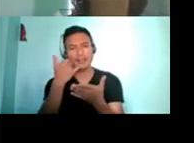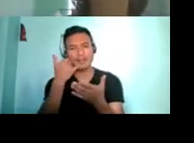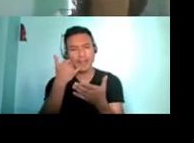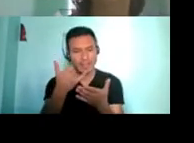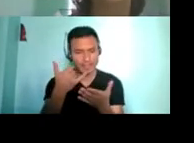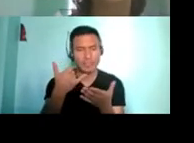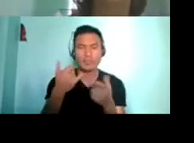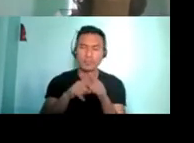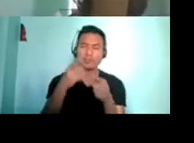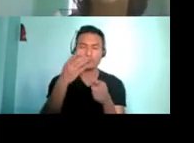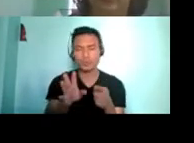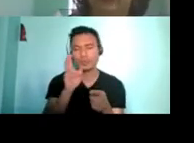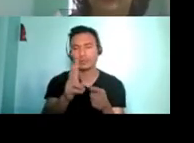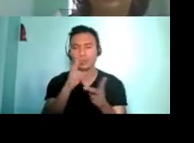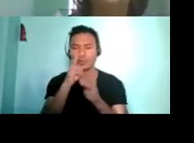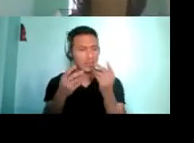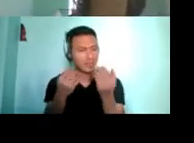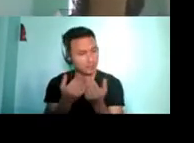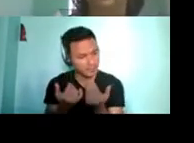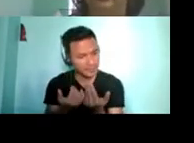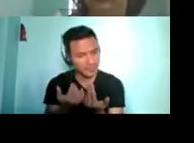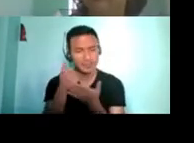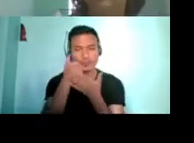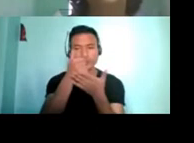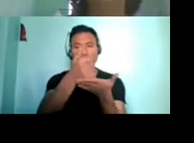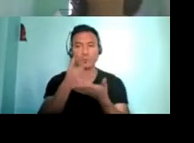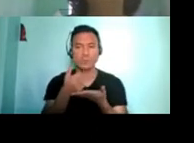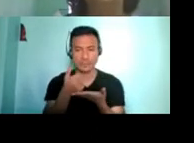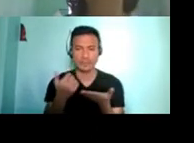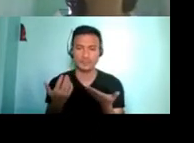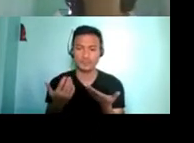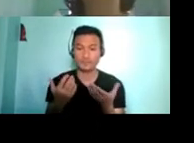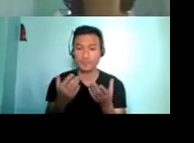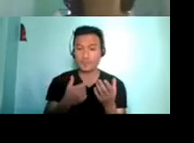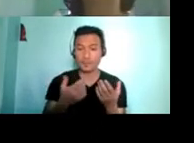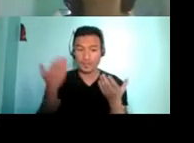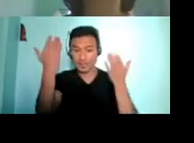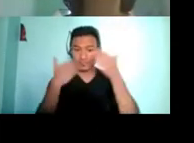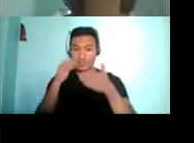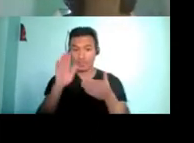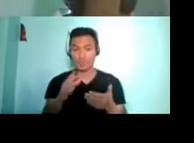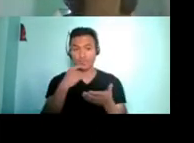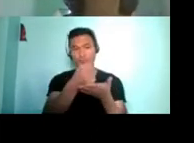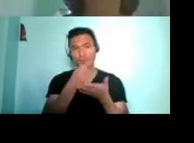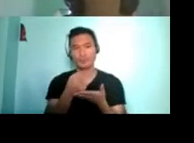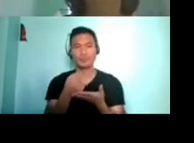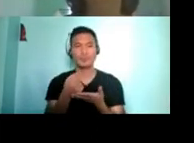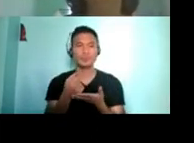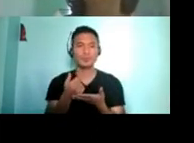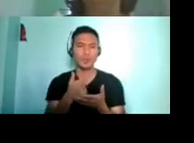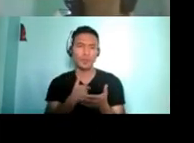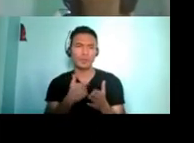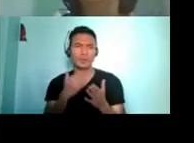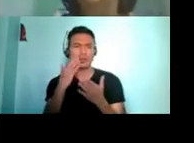हुन्छ, तिनीहरूसँग चाहिँ कुरा गर्ने, सहयोग लिने, ठिक छ? यदि आफूलाई हिंसा परेको छ भने अब मैले